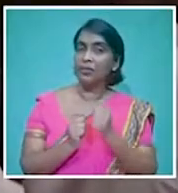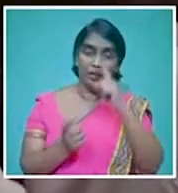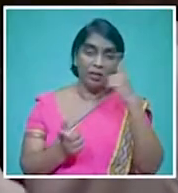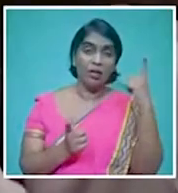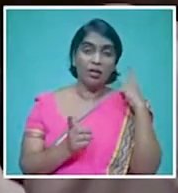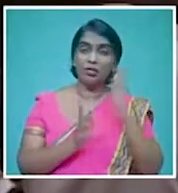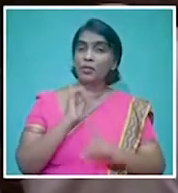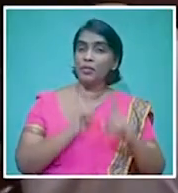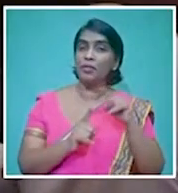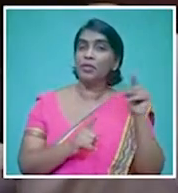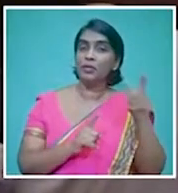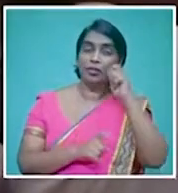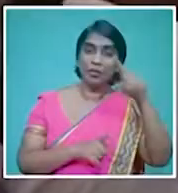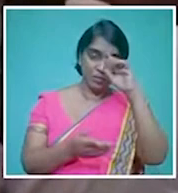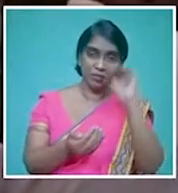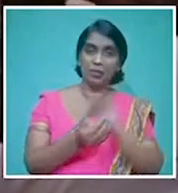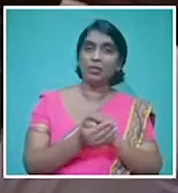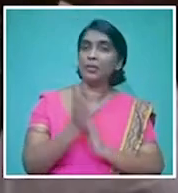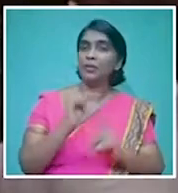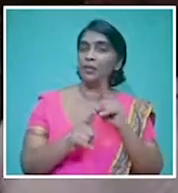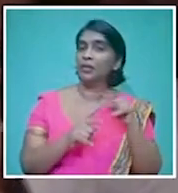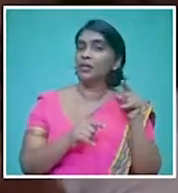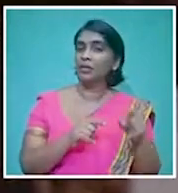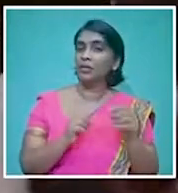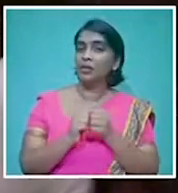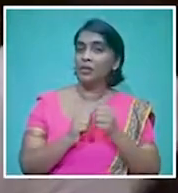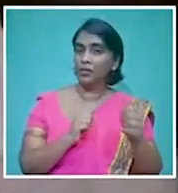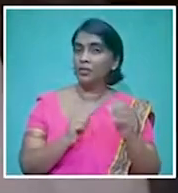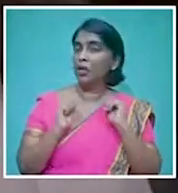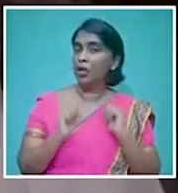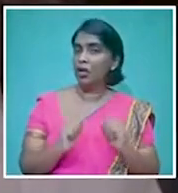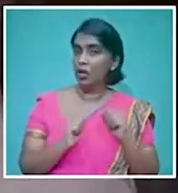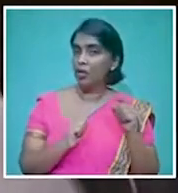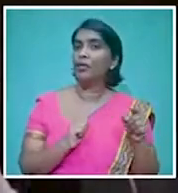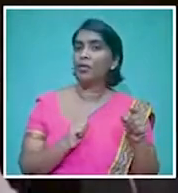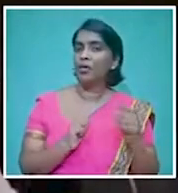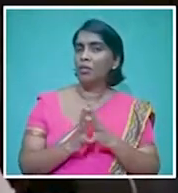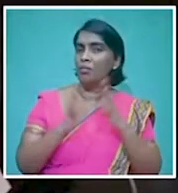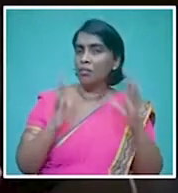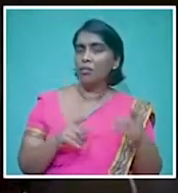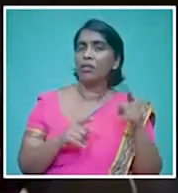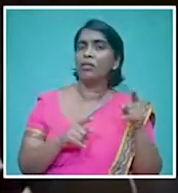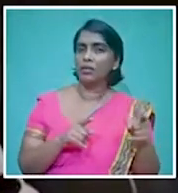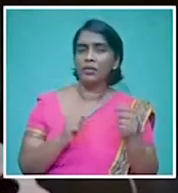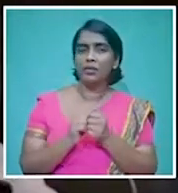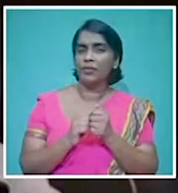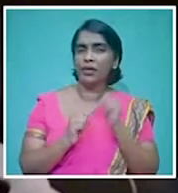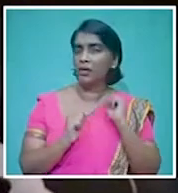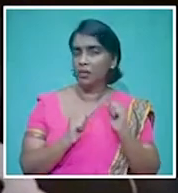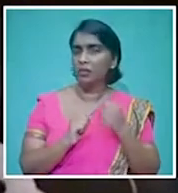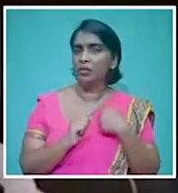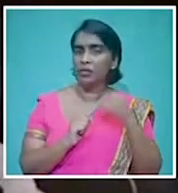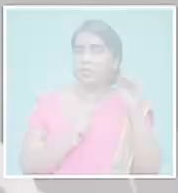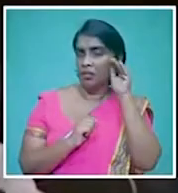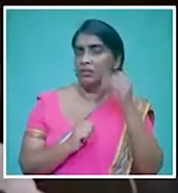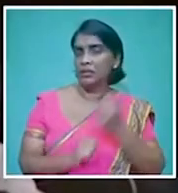ආරක්ෂක අමාත්‍යාංශයටයි මහජන ආරක්ෂක අමාත්‍යාංශයටයි වැඩ කරලා කොහොමද ඒ බහුතරයට සේවය කරන්න කියලා දැනගන්න